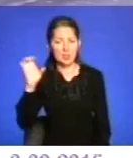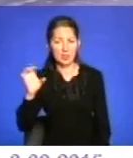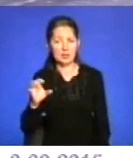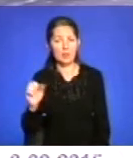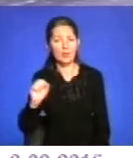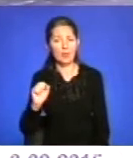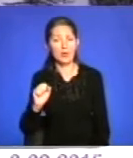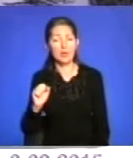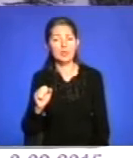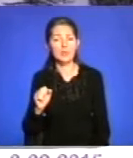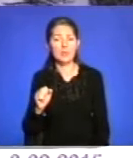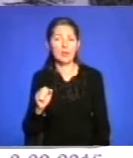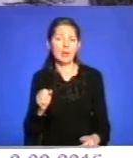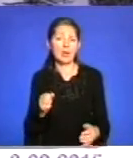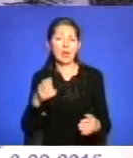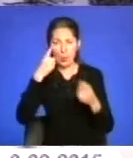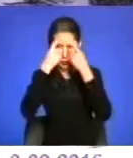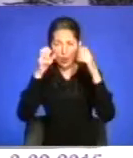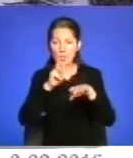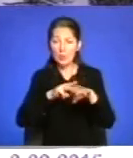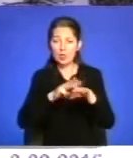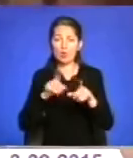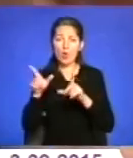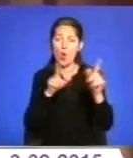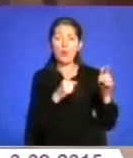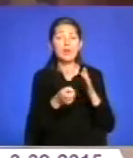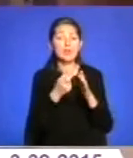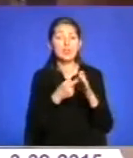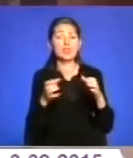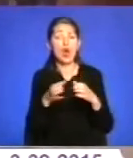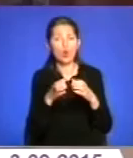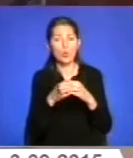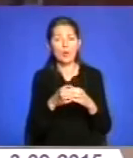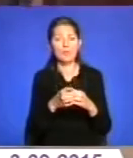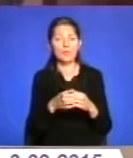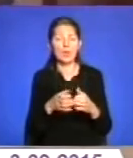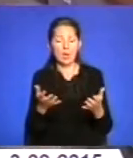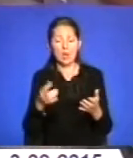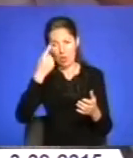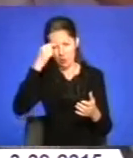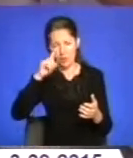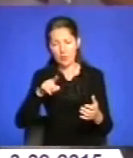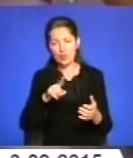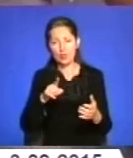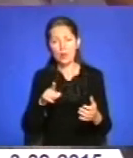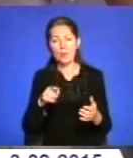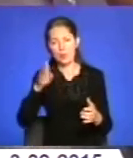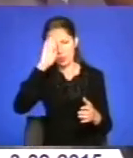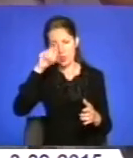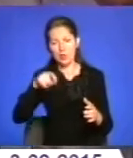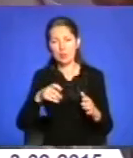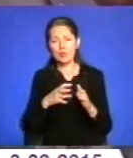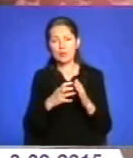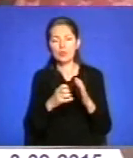місцевий райвідділ міліції. При виїзді слідчої оперативної групи стало відомо, що чоловіка 1959 року народження напередодні